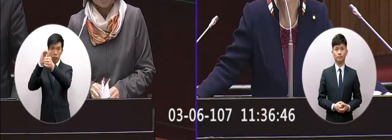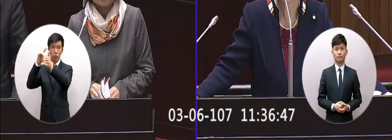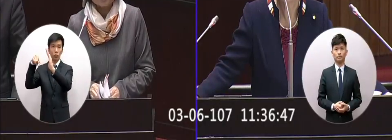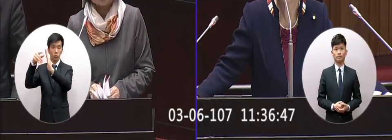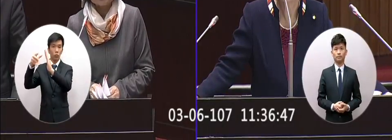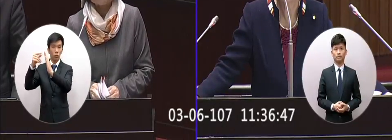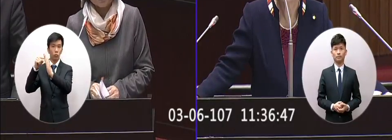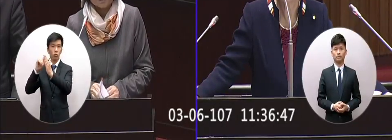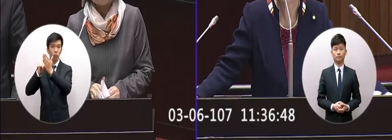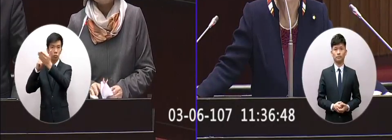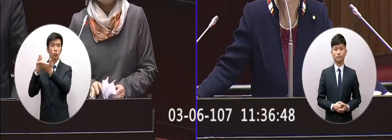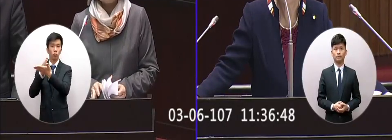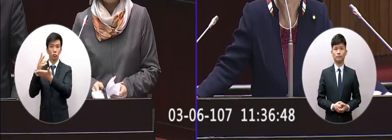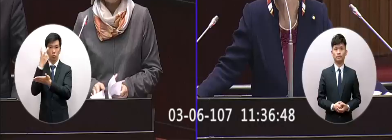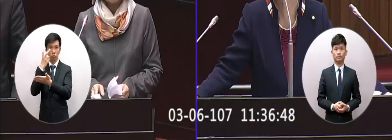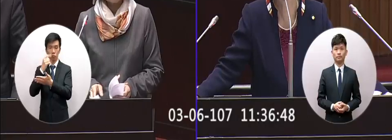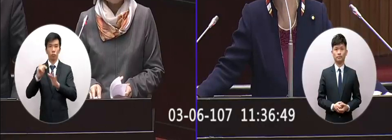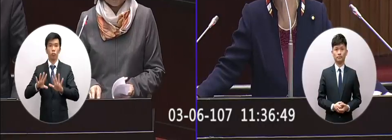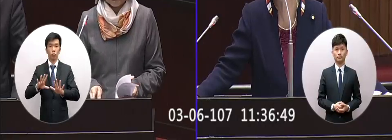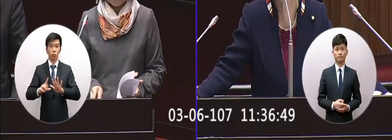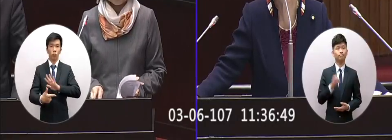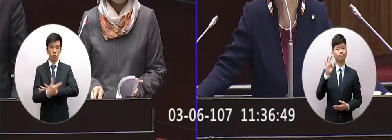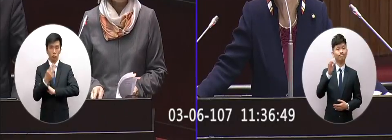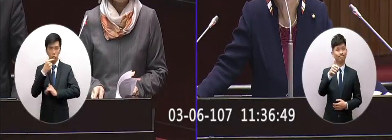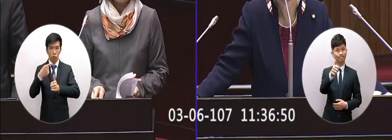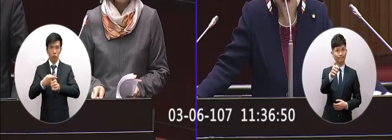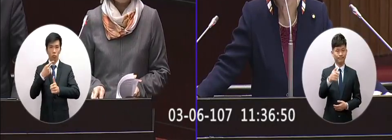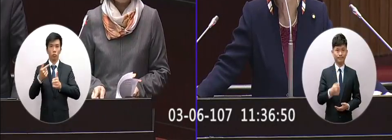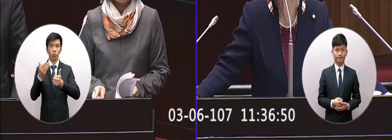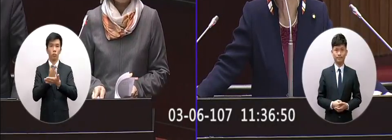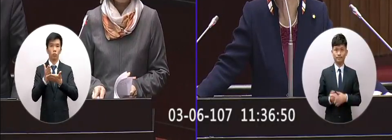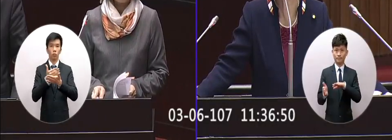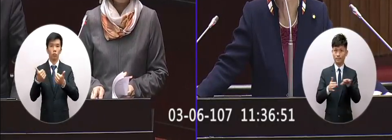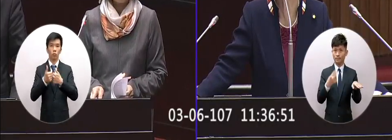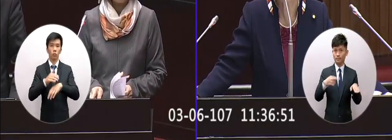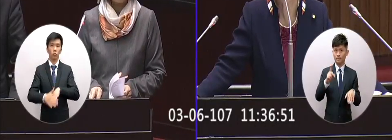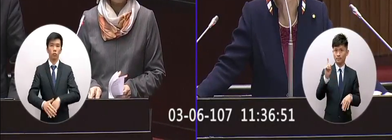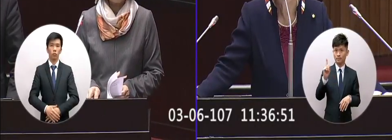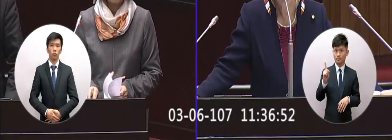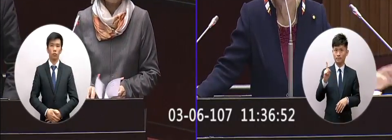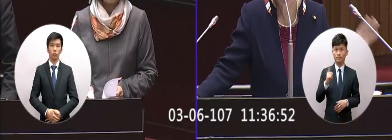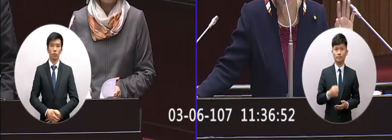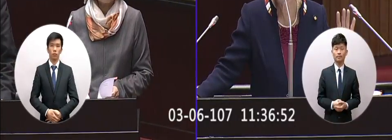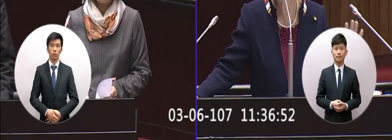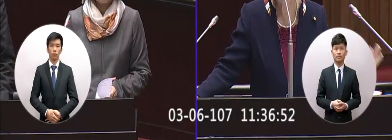个会期也列为优先法案了。 OK， 好，非常谢谢。那另外一点呢，我想